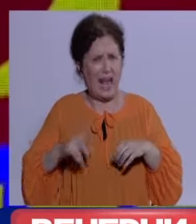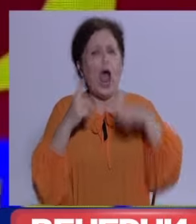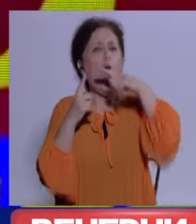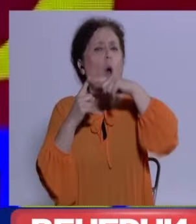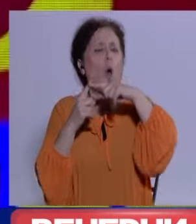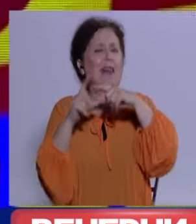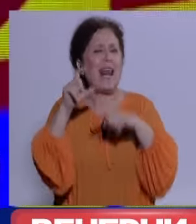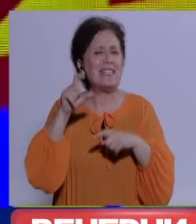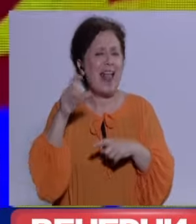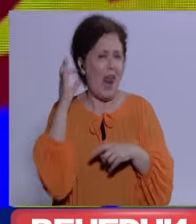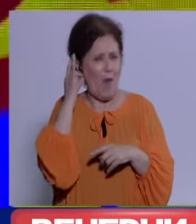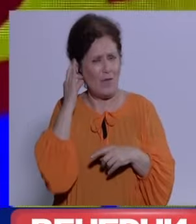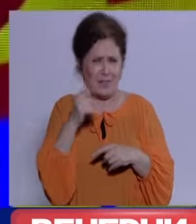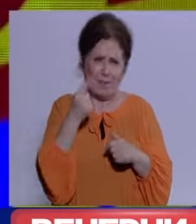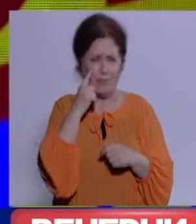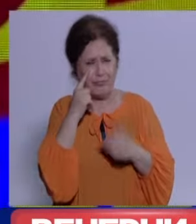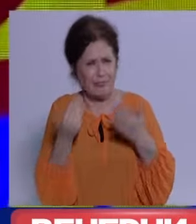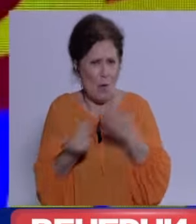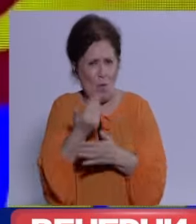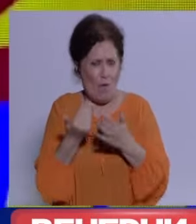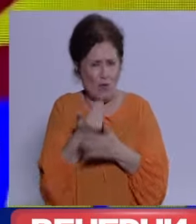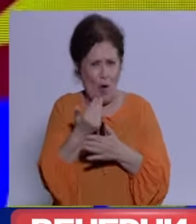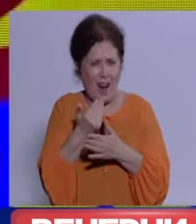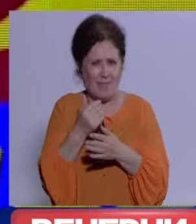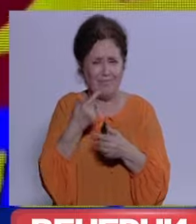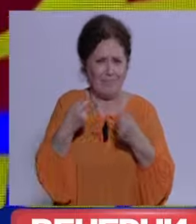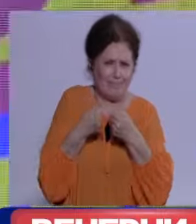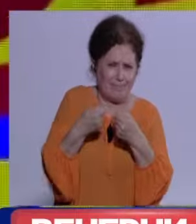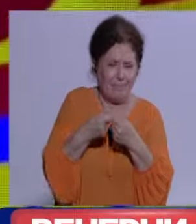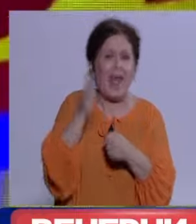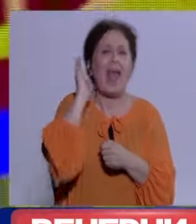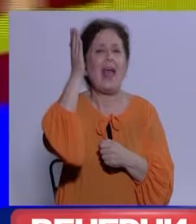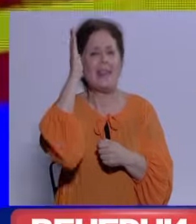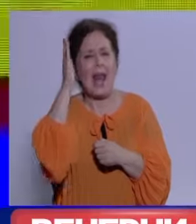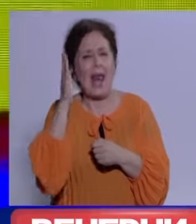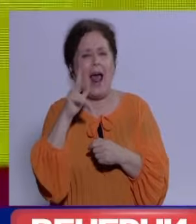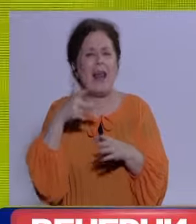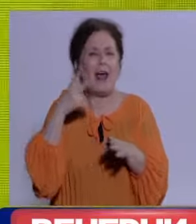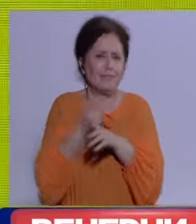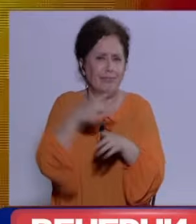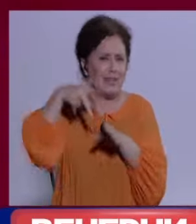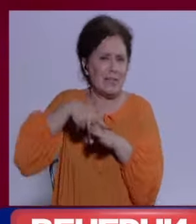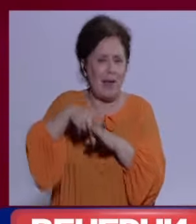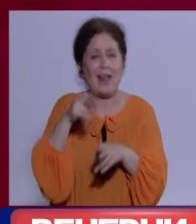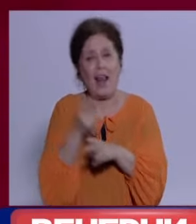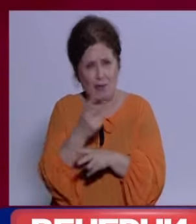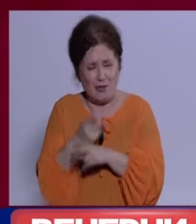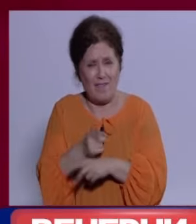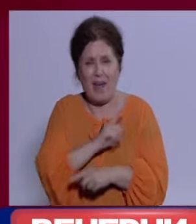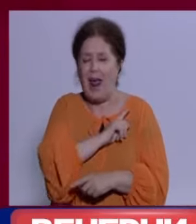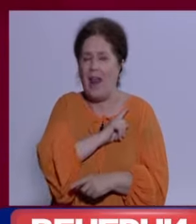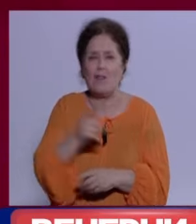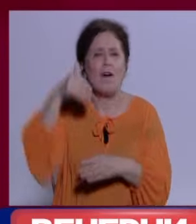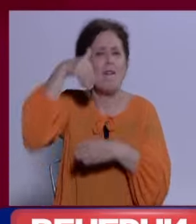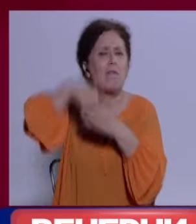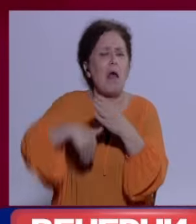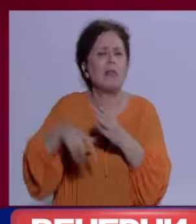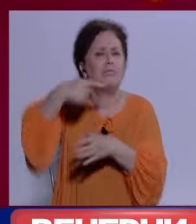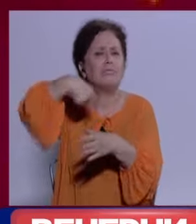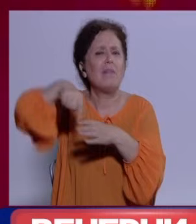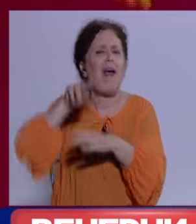Силјановска се обидуваат повторно да ја саботираат иднината на државата, значи дека ништо во ВМРО се нема